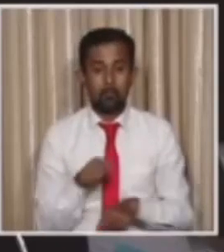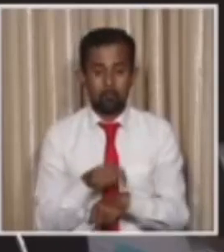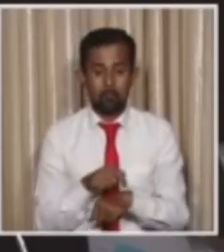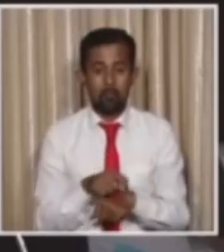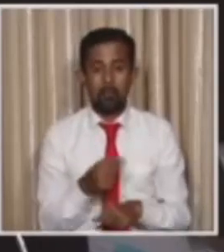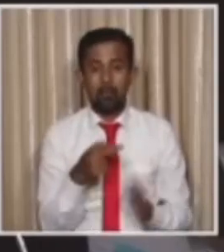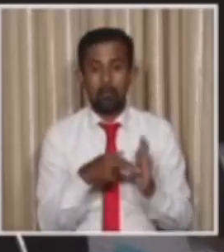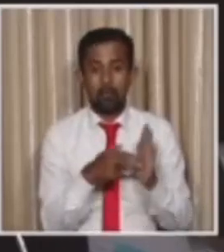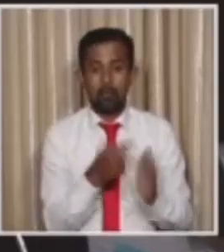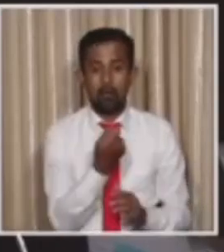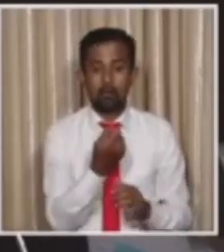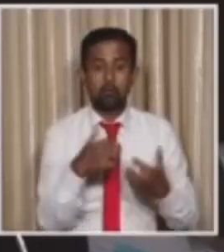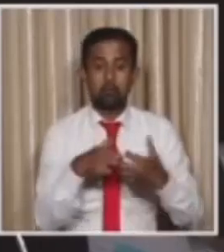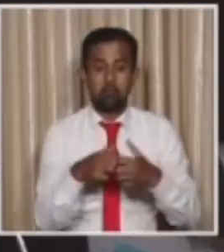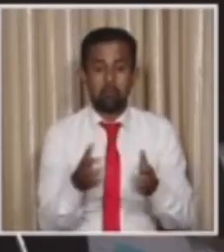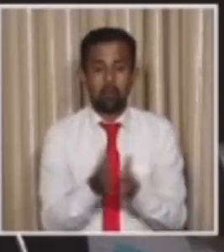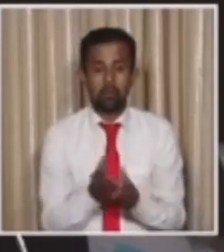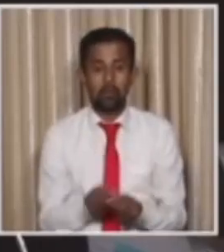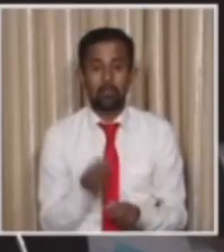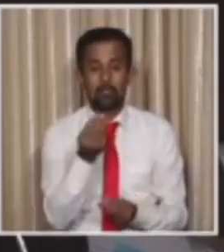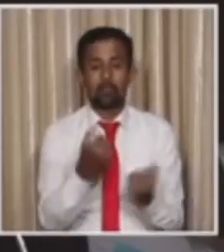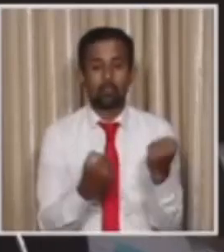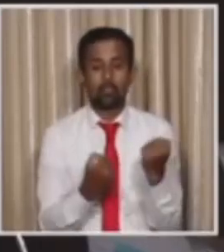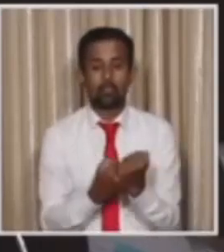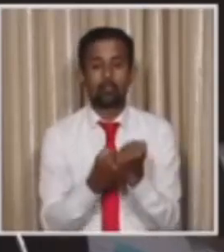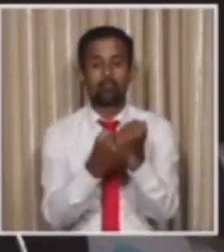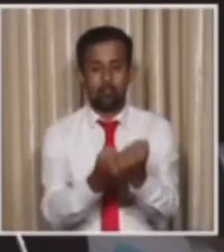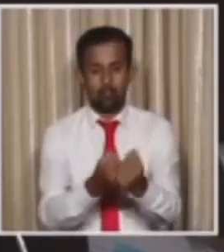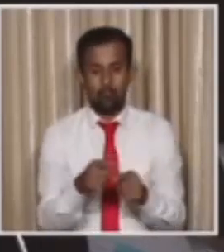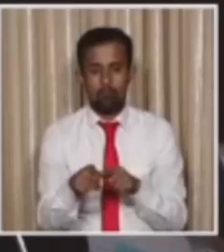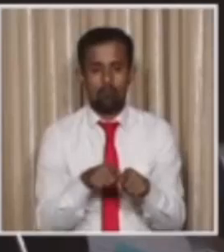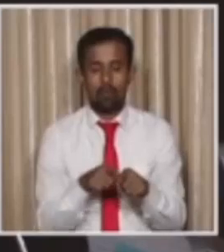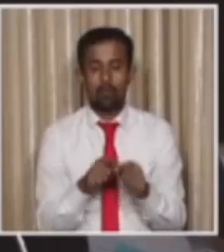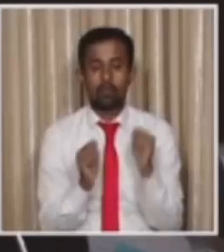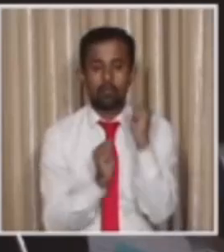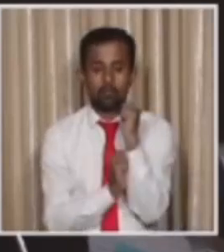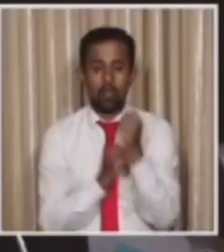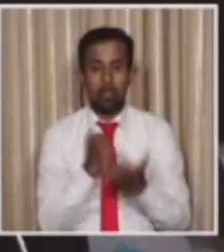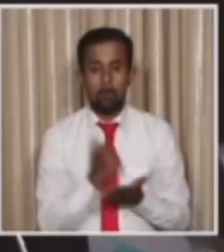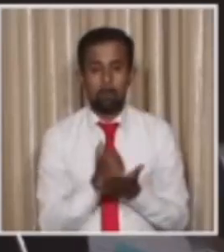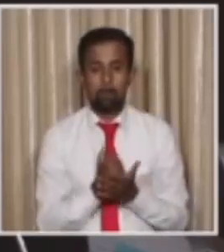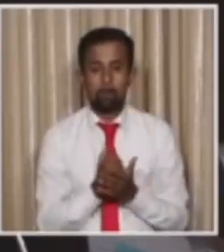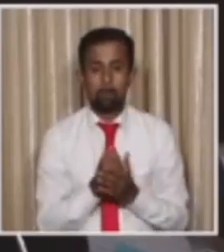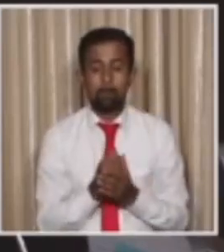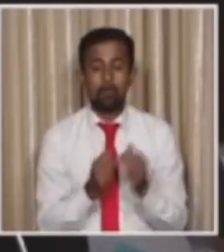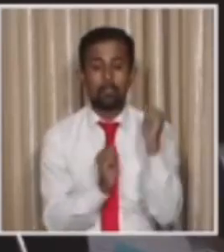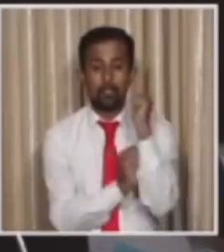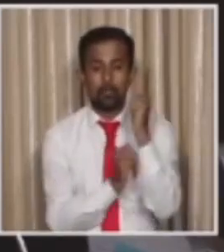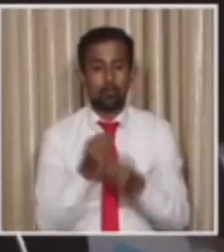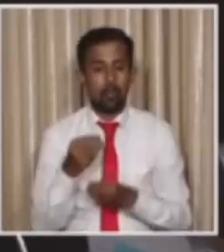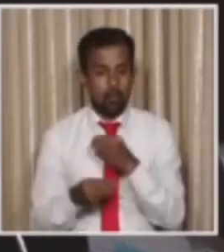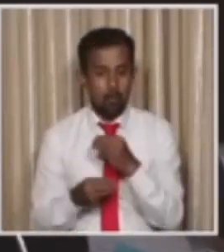ආර්ථික ව්‍යසනයත් එක්ක ලබා දීපු ආධාරයක් හරියටයි සලකන්න වෙන්නේ. සමෘද්ධි බැංකු ව්‍යාපාරය හා සමෘද්ධි